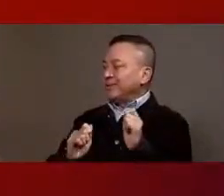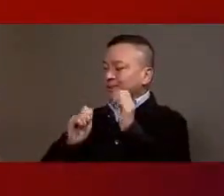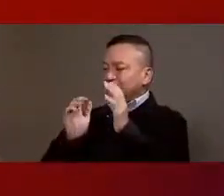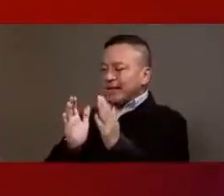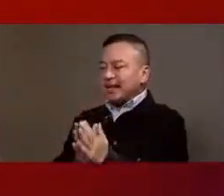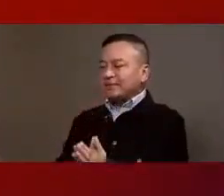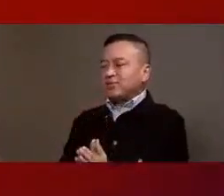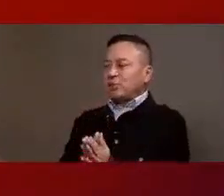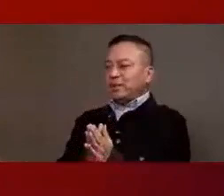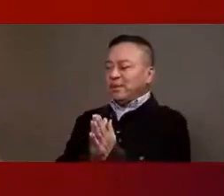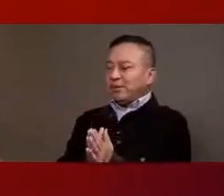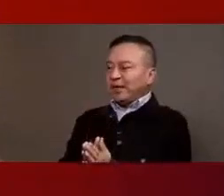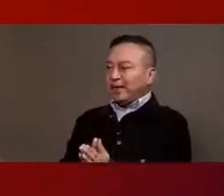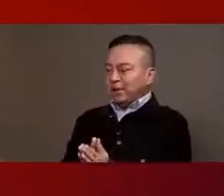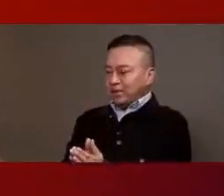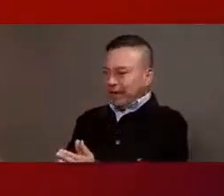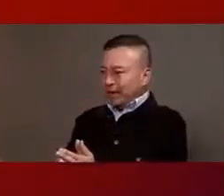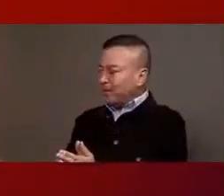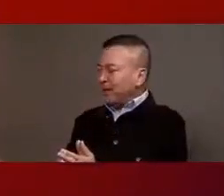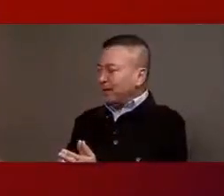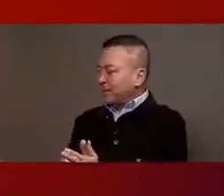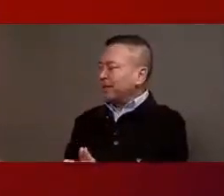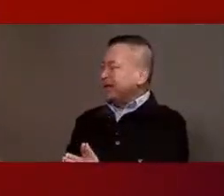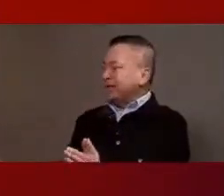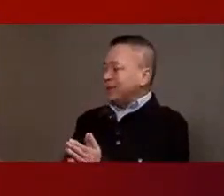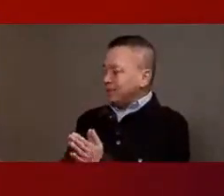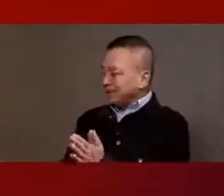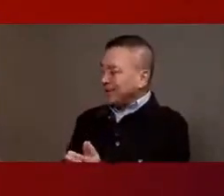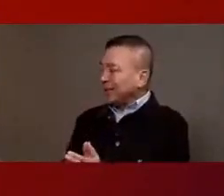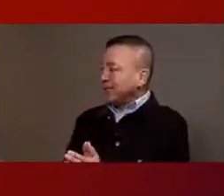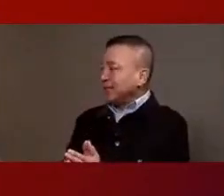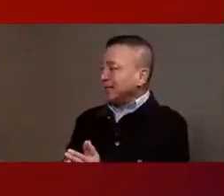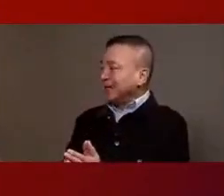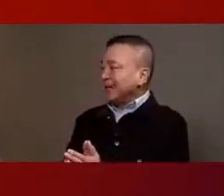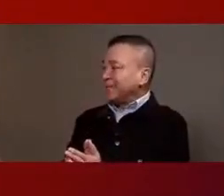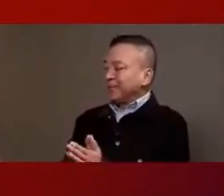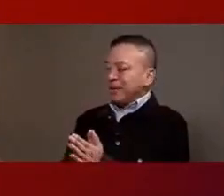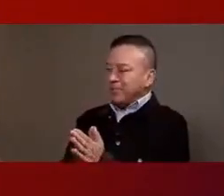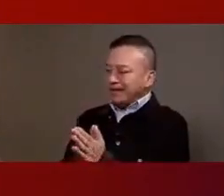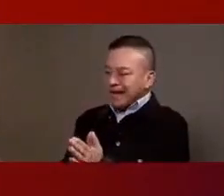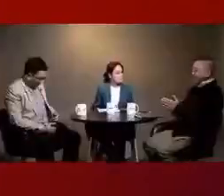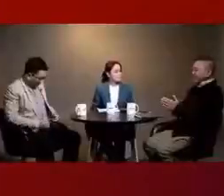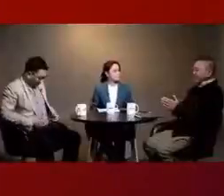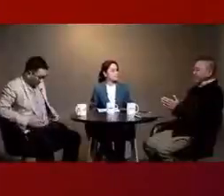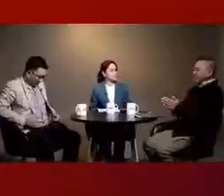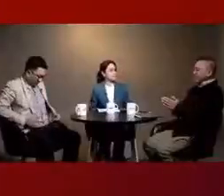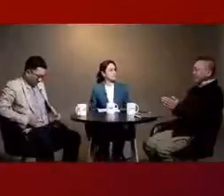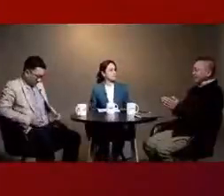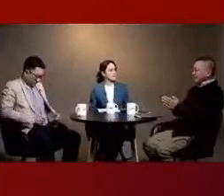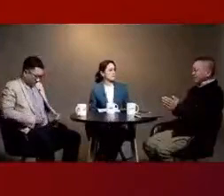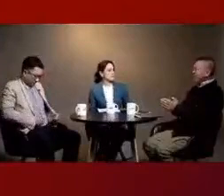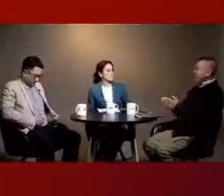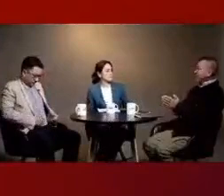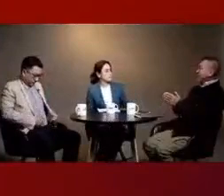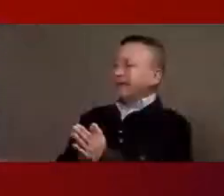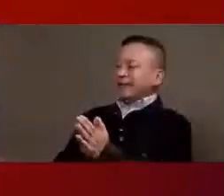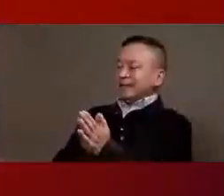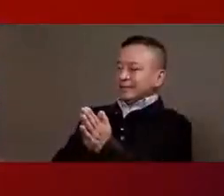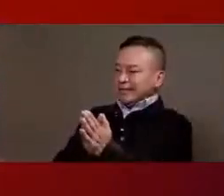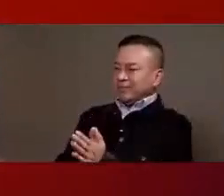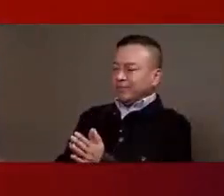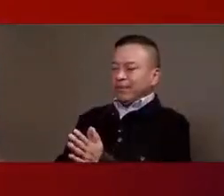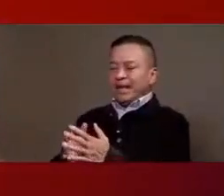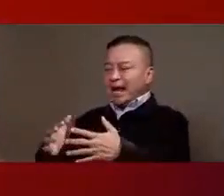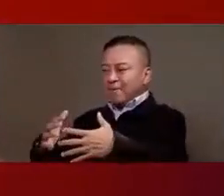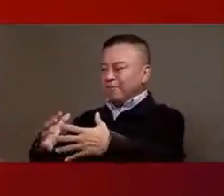แนวเพราะฉะนั้นการสู้รบที่เมียวดีเมียวดีก็เป็นอีกเมืองนึงที่เป็นเมืองเศรษฐกิจครับเป็นเมืองใหญ่อันดับ4ของพม่า